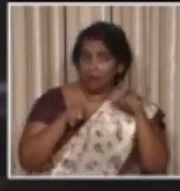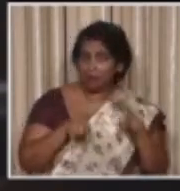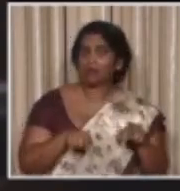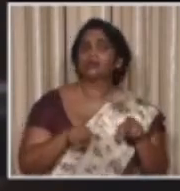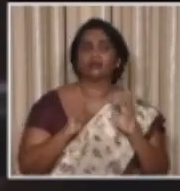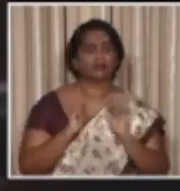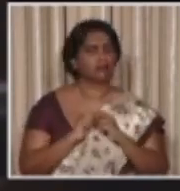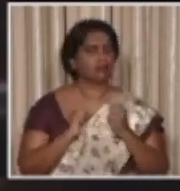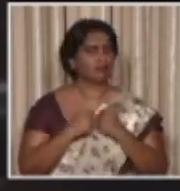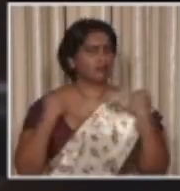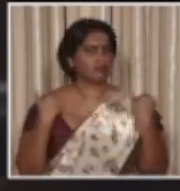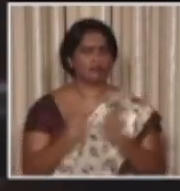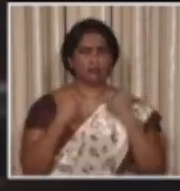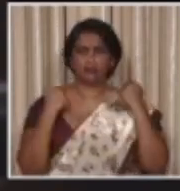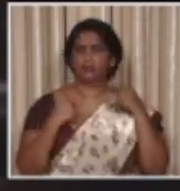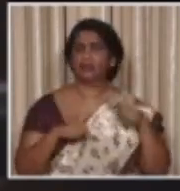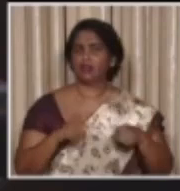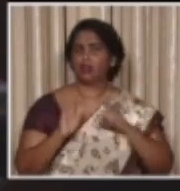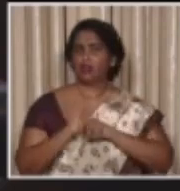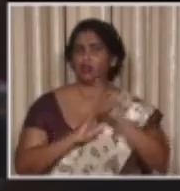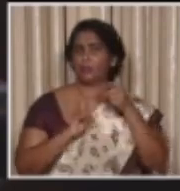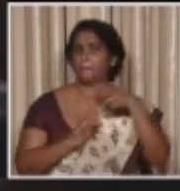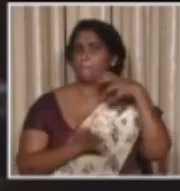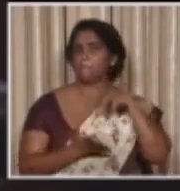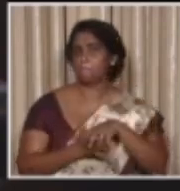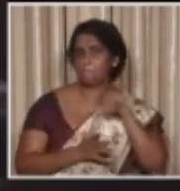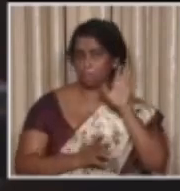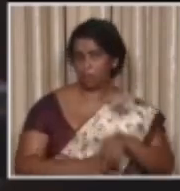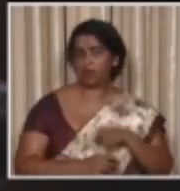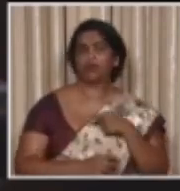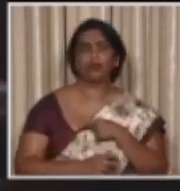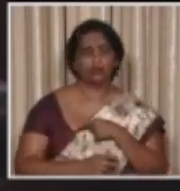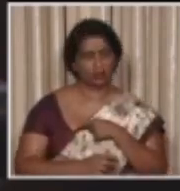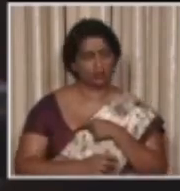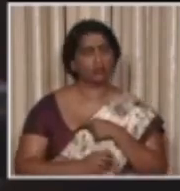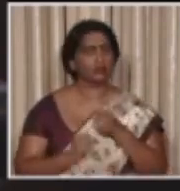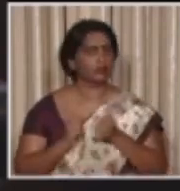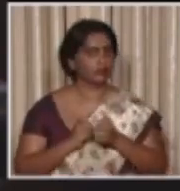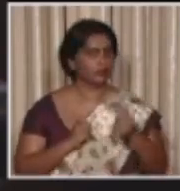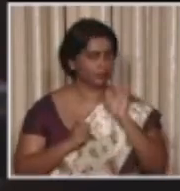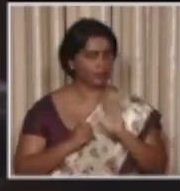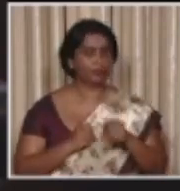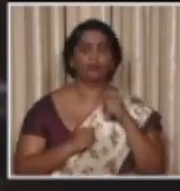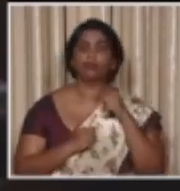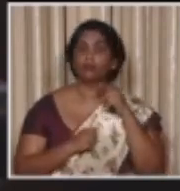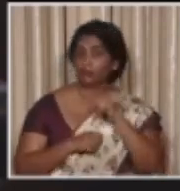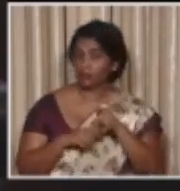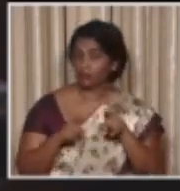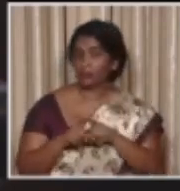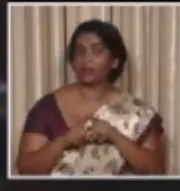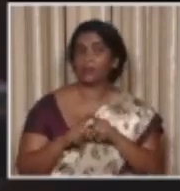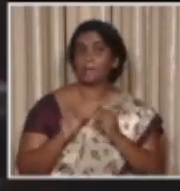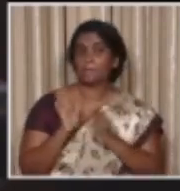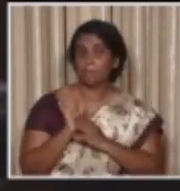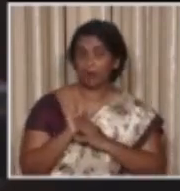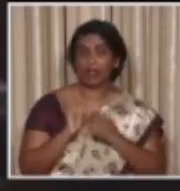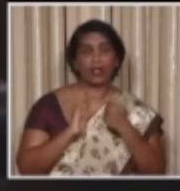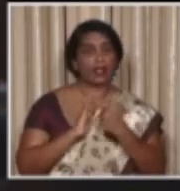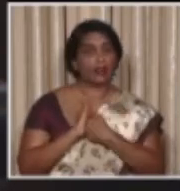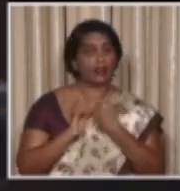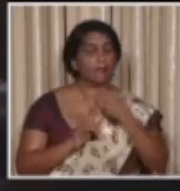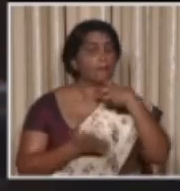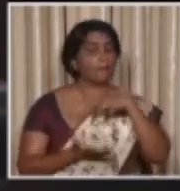வடக்கிலே தோற்றுவித்திருக்கின்றார்கள். மறுபுறமாக கிழக்கிலே நாங்கள் எடுக்கின்ற போது மயிலத்மடு மாதவனை